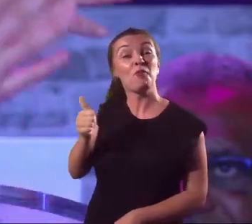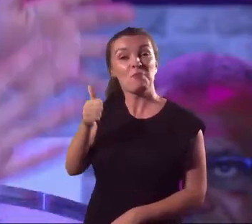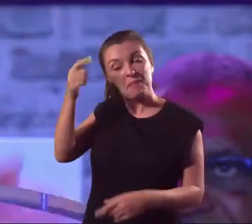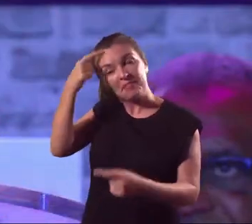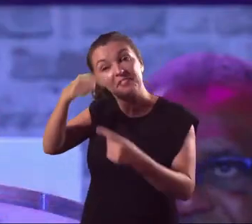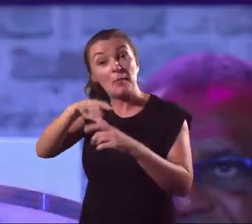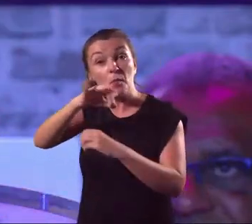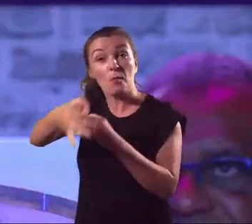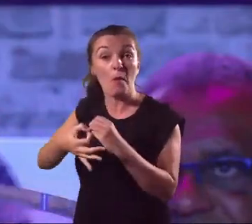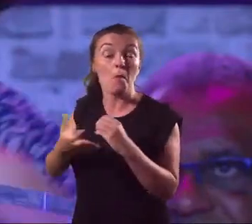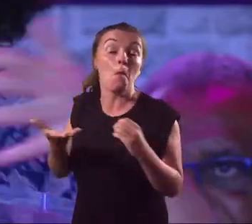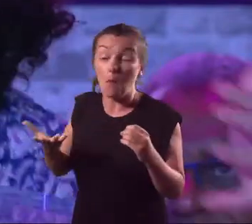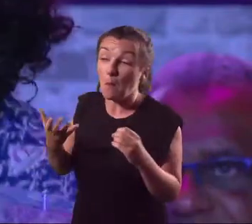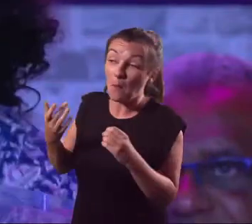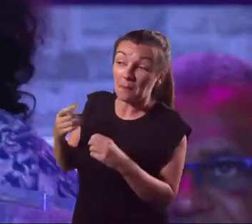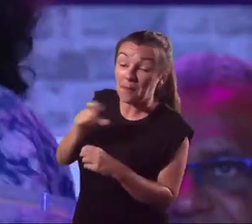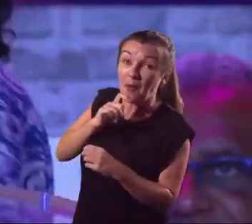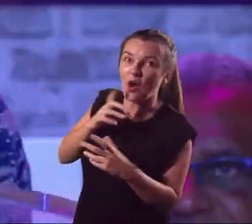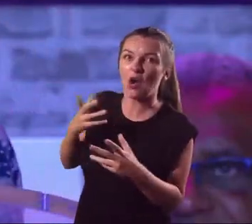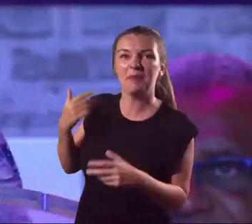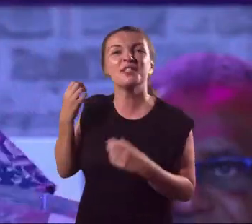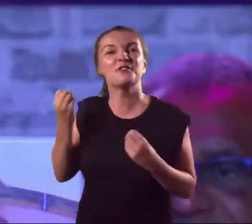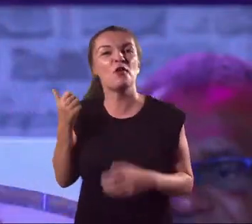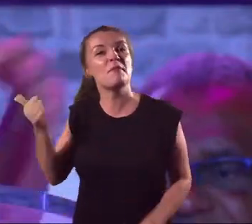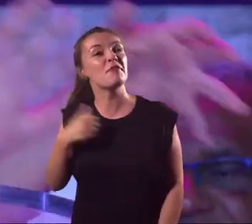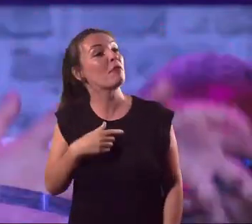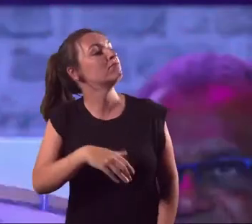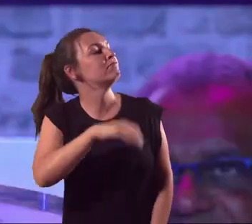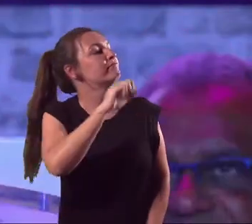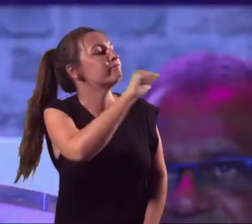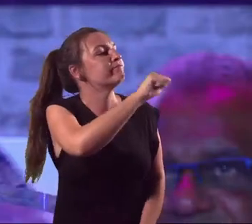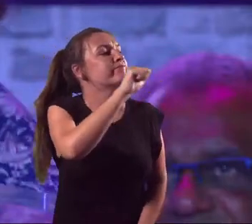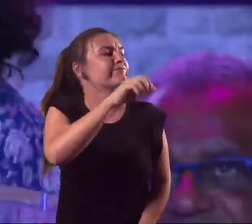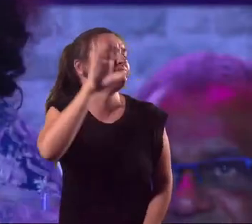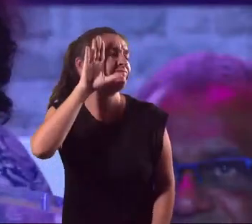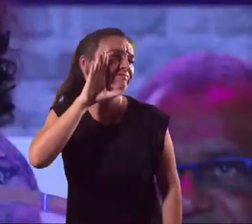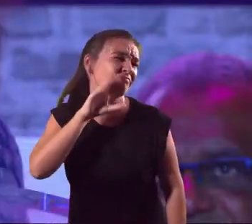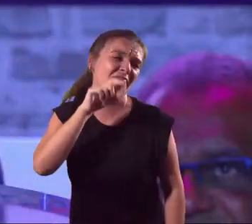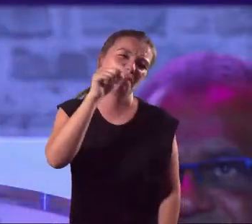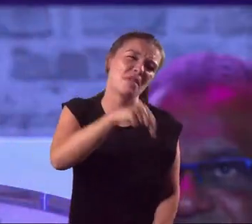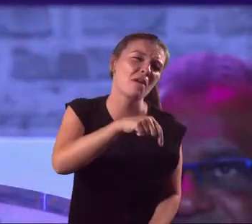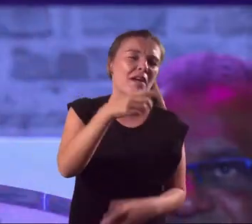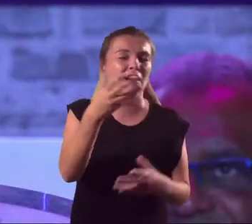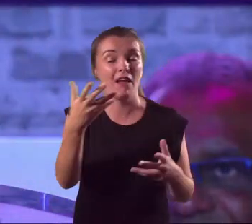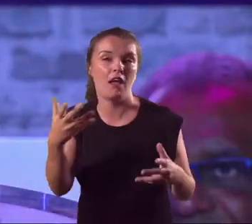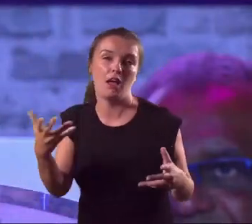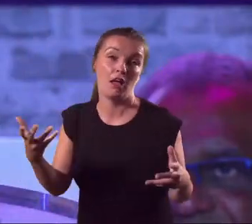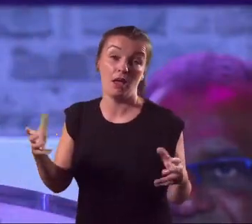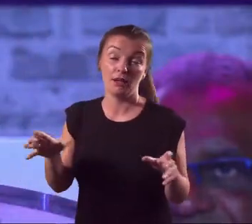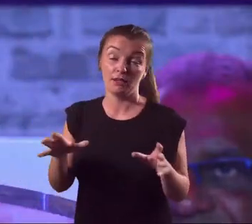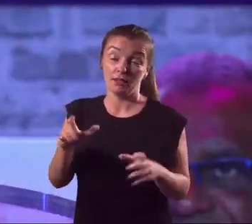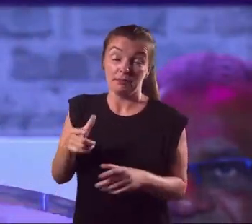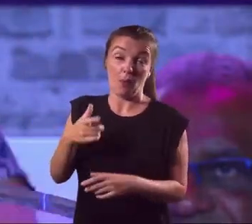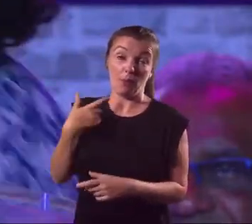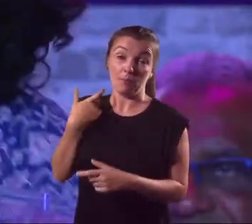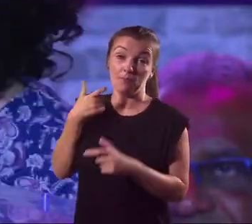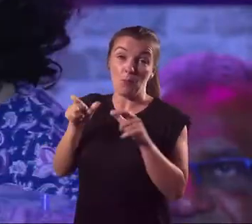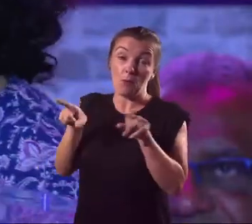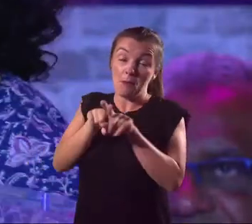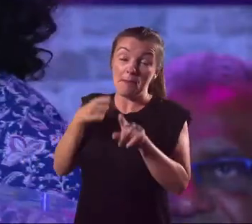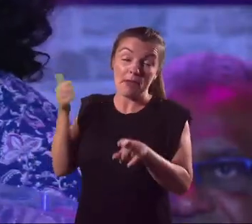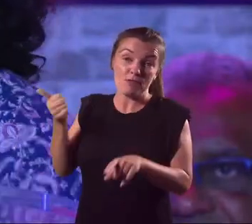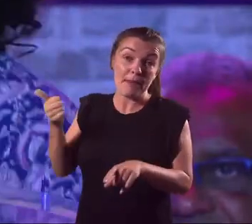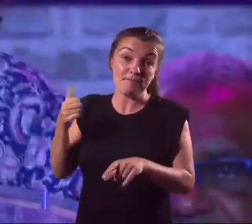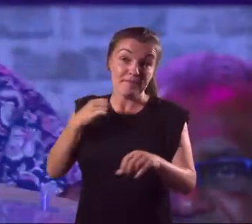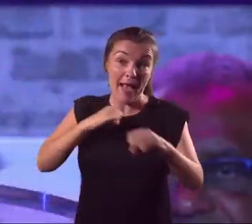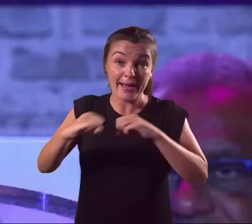moment où Bruno Le Maire, il vient demander, quémander, supplier, implorer, bref, ouvrez le dictionnaire des synonymes, mais absolument